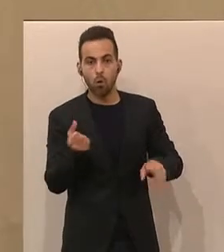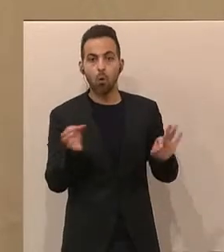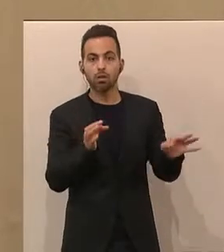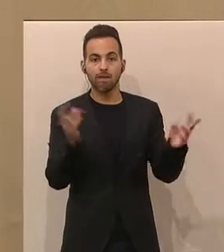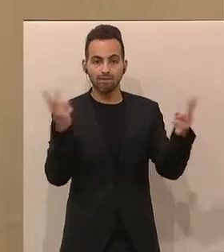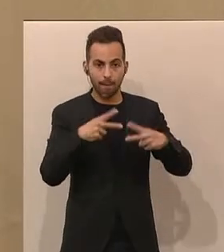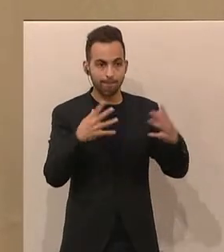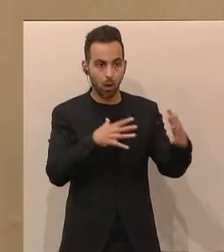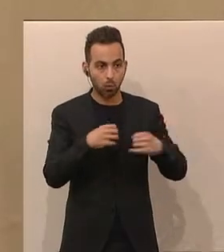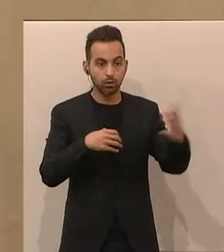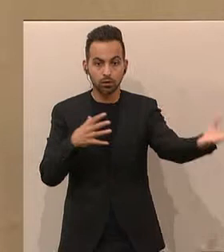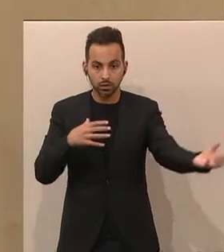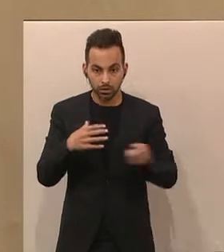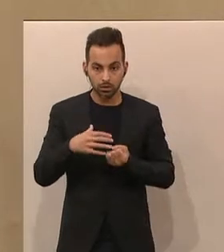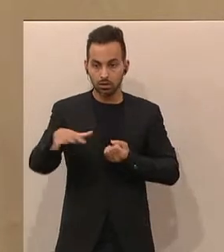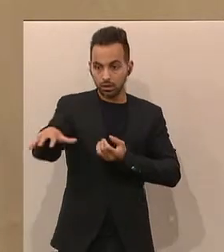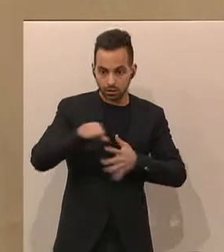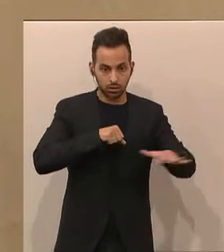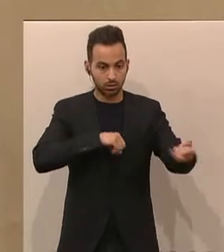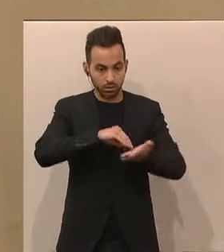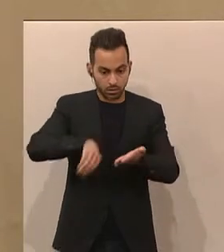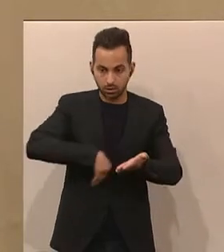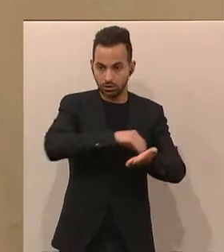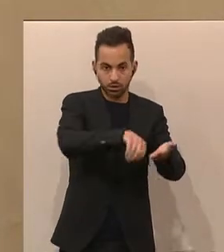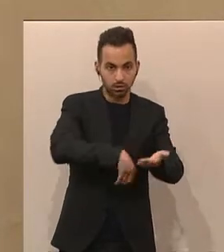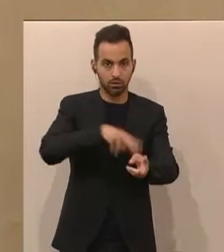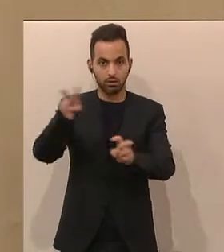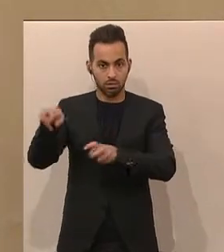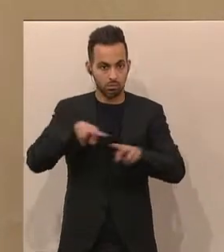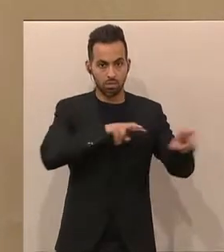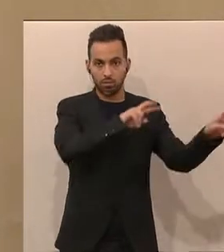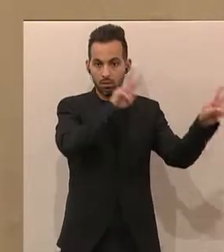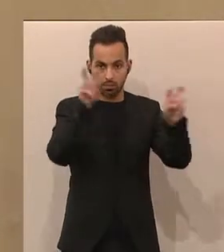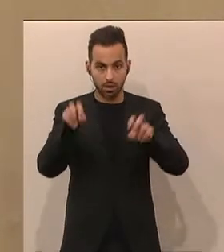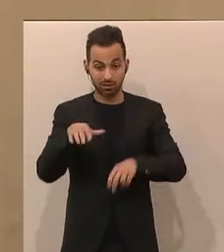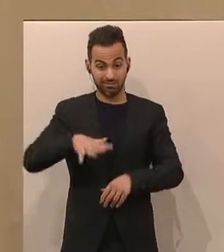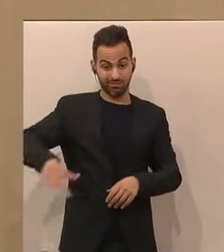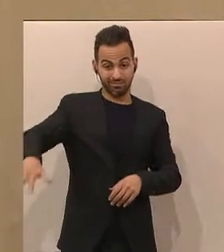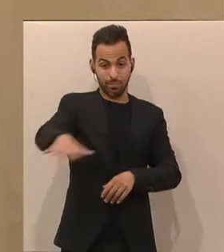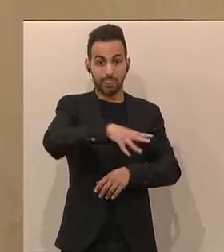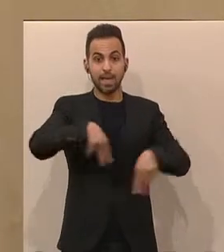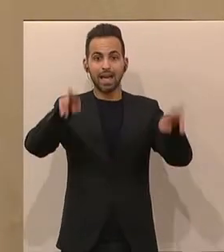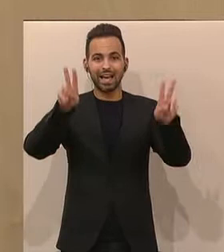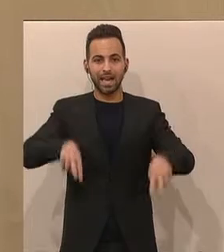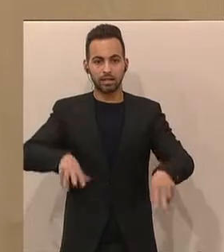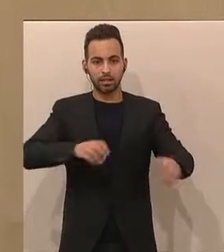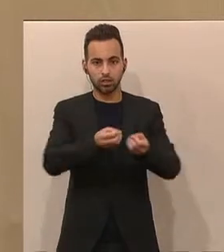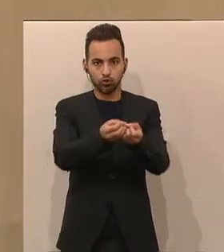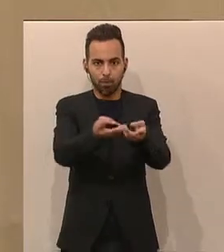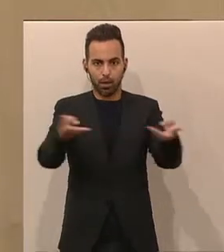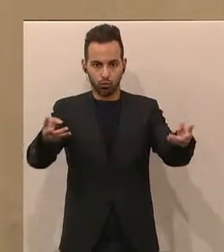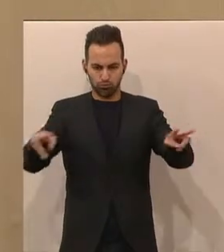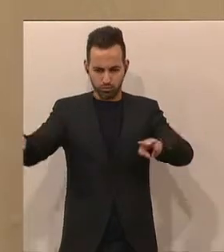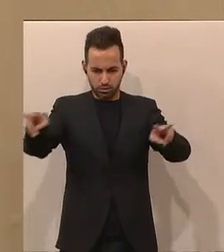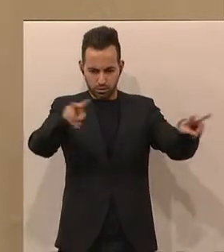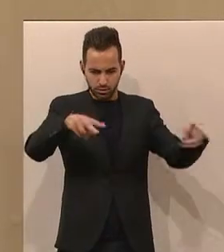Vereinbarungen über den Umgang und die Weitergabe von Daten hier abzuschließen, wenn es eben darum geht, hier dieses rechtliche Spektrum hier abzudecken.